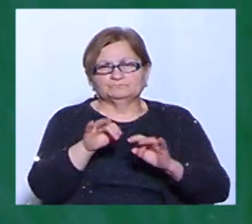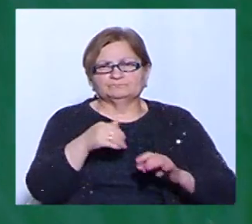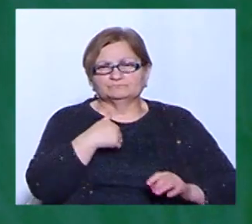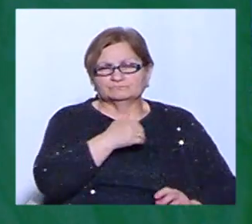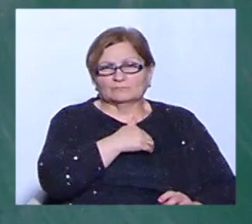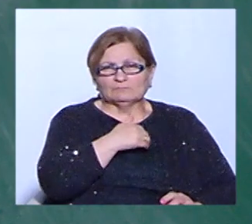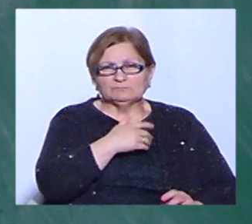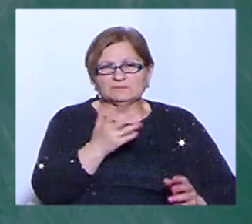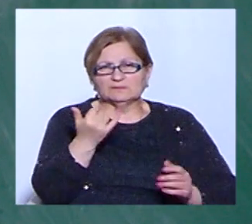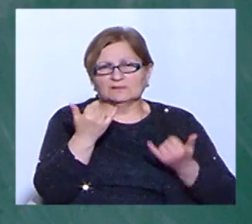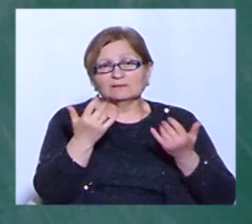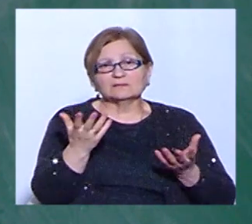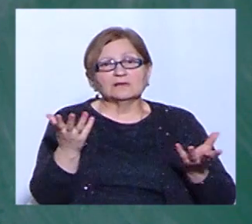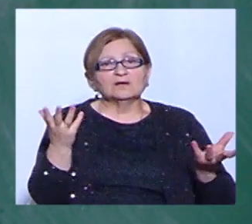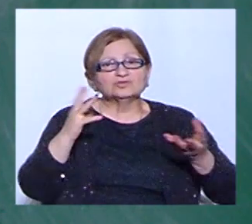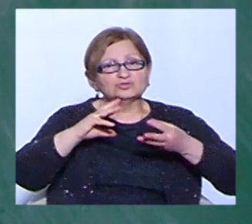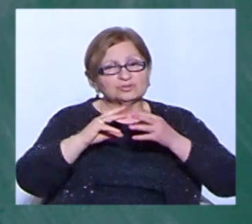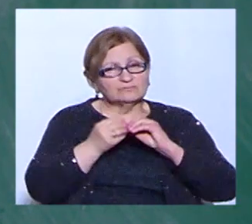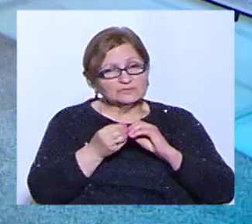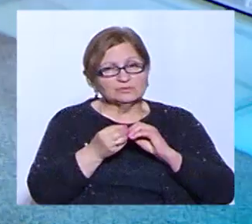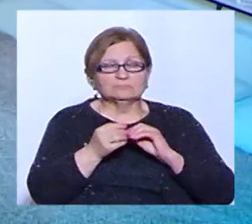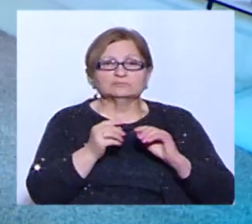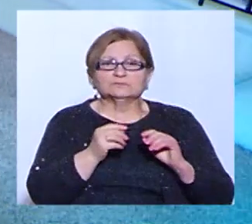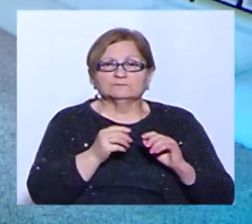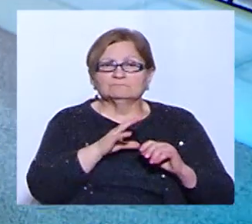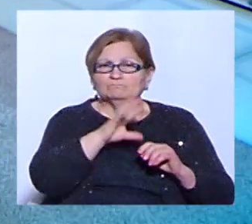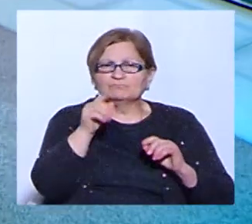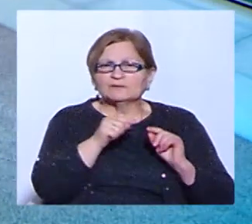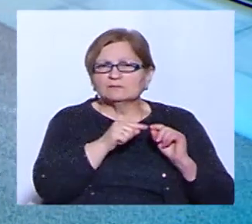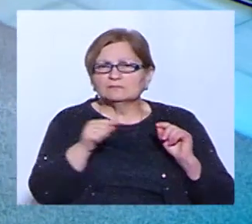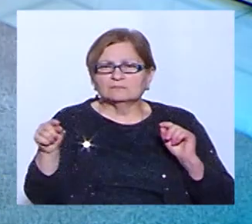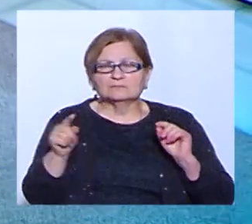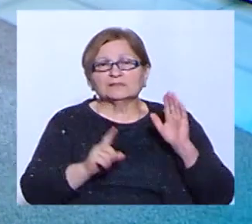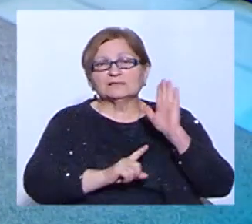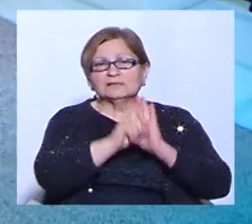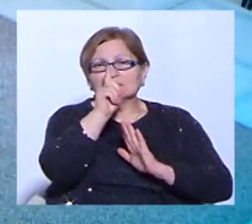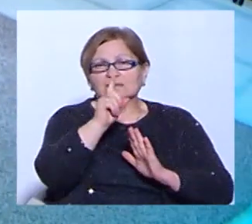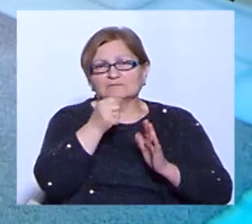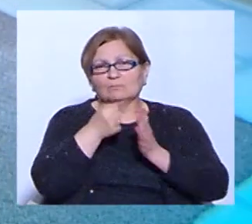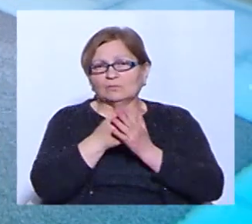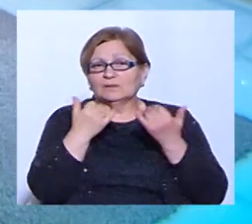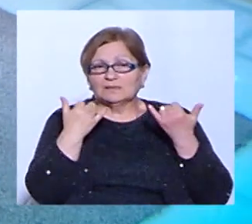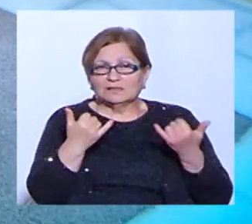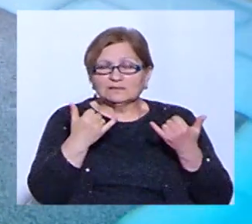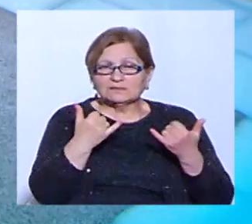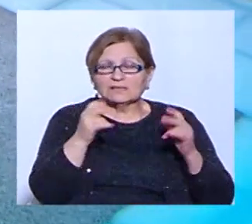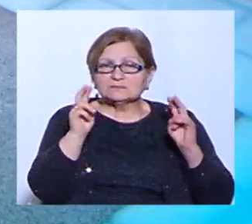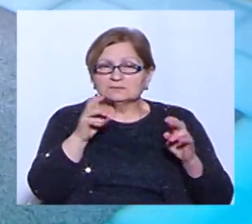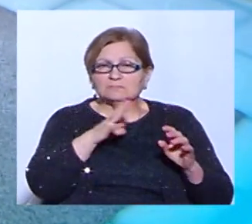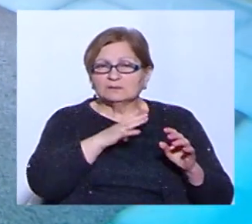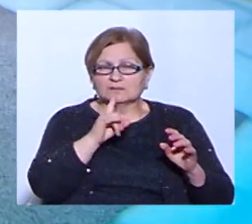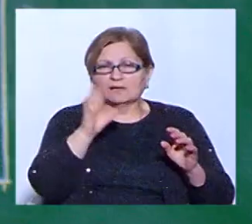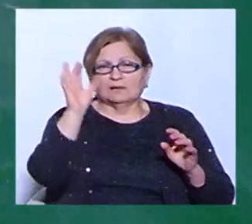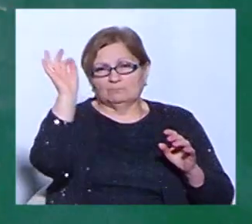მოდით შევაჯამოთ ეს გაკვეთილი და გავიაროთ ყველაფერი უფრო თავიდან ბოლომდე. ესე იგი, დღევანდელი დღის თემა